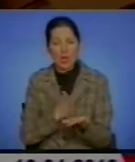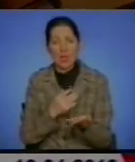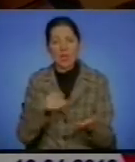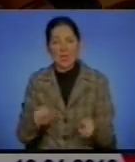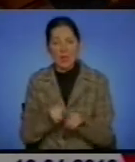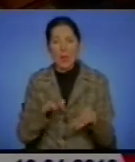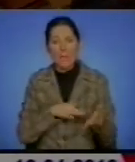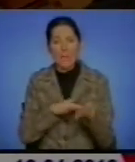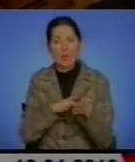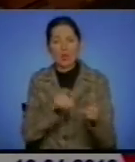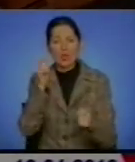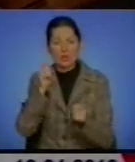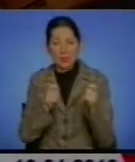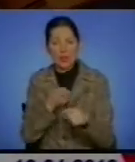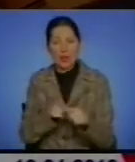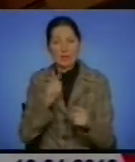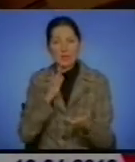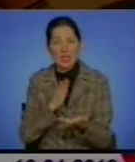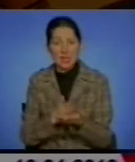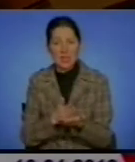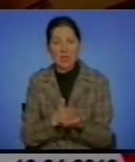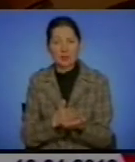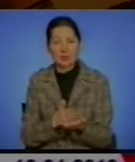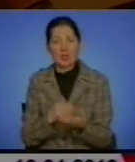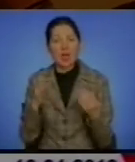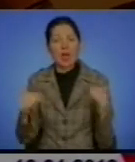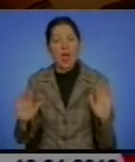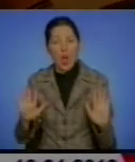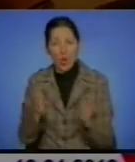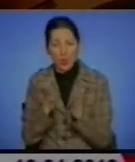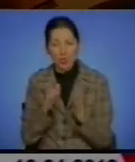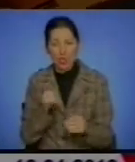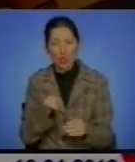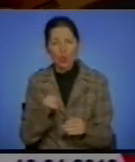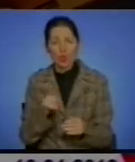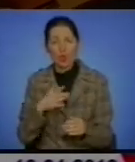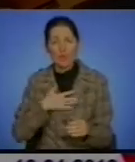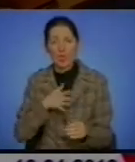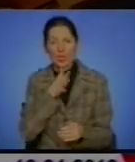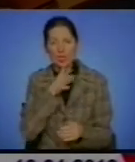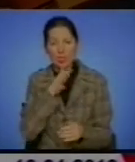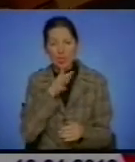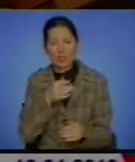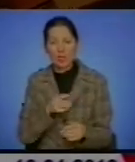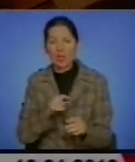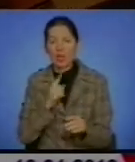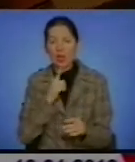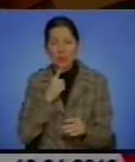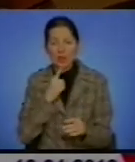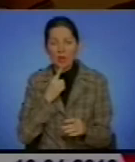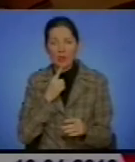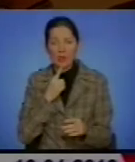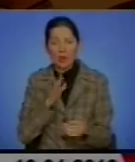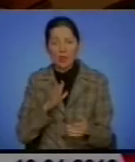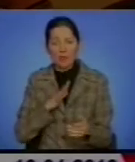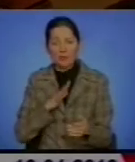мандруючим фестивалем. Звичайно, це є подія, тому що в наш час складно триматися на плаву